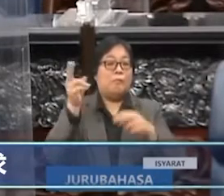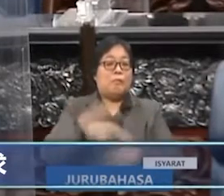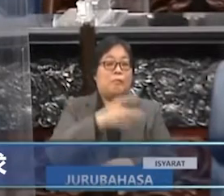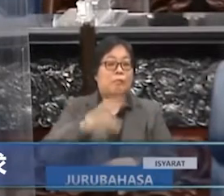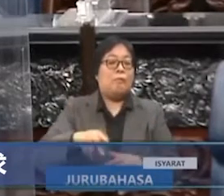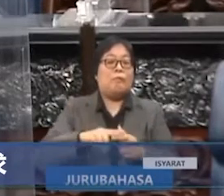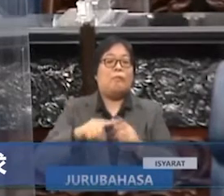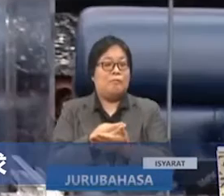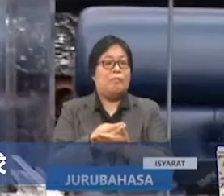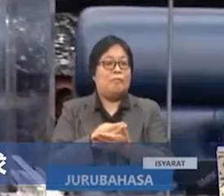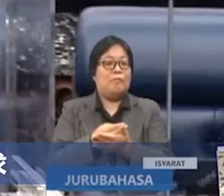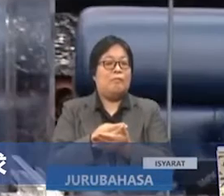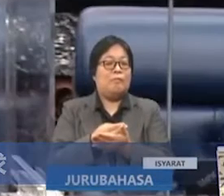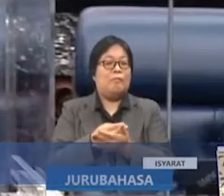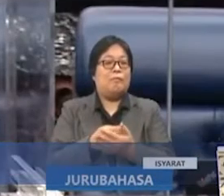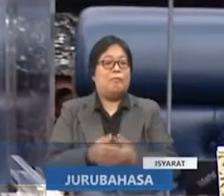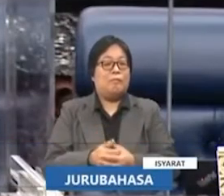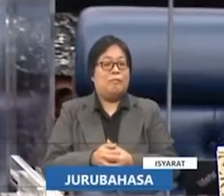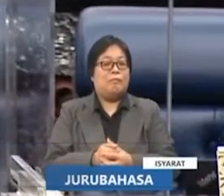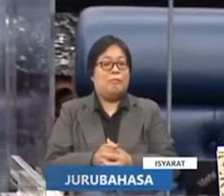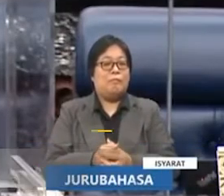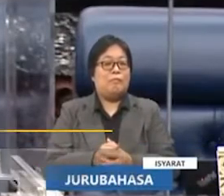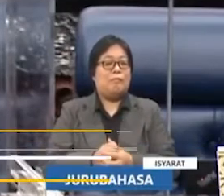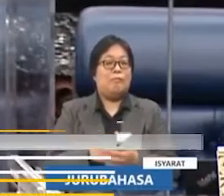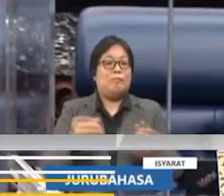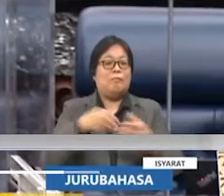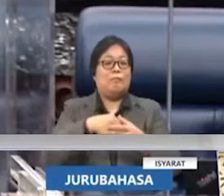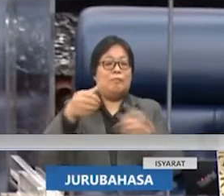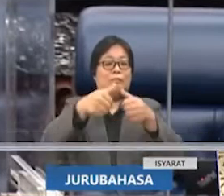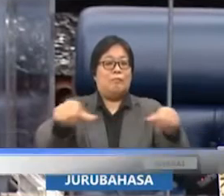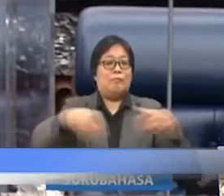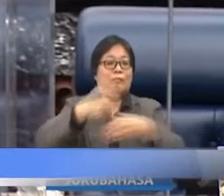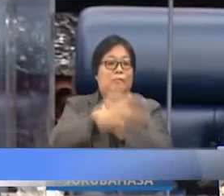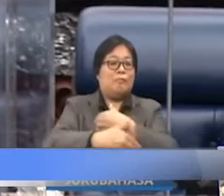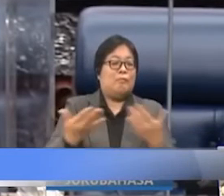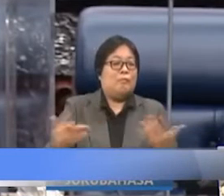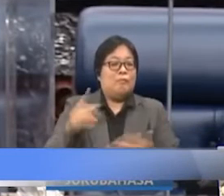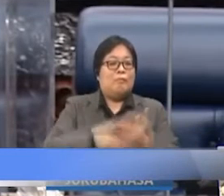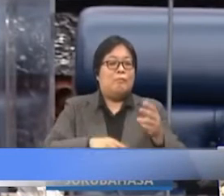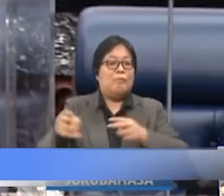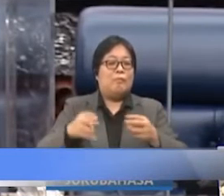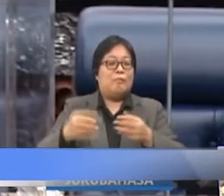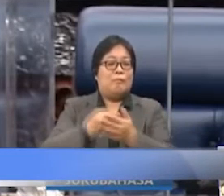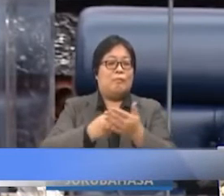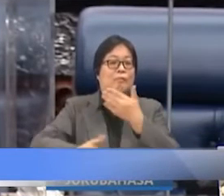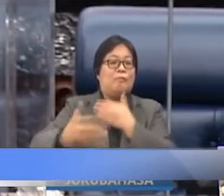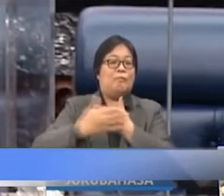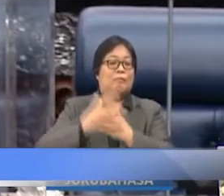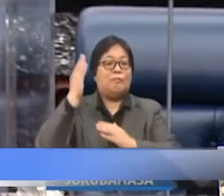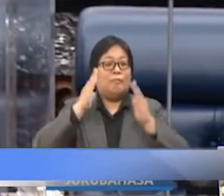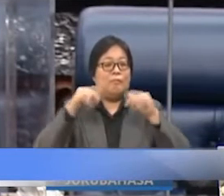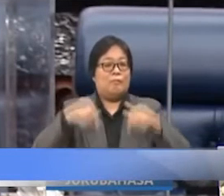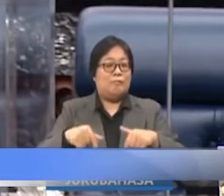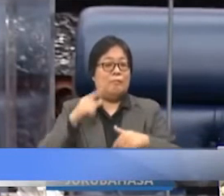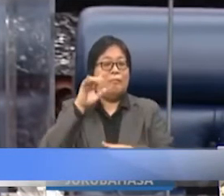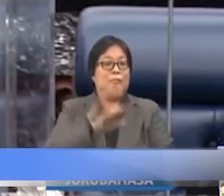yang lebih mudah Akta Amla lah. 东姑昭福鲁今早在国会下院回答民主行动党八眼国会员